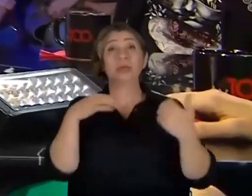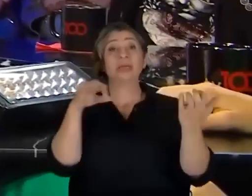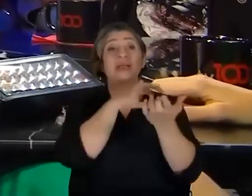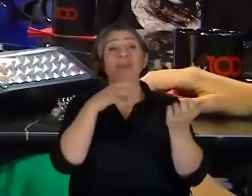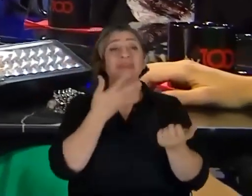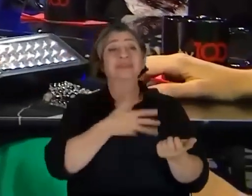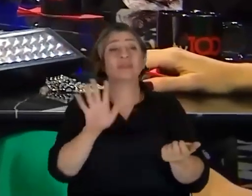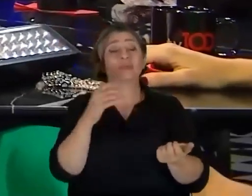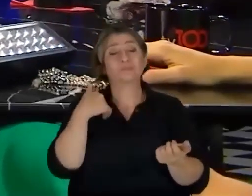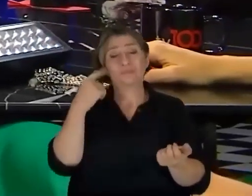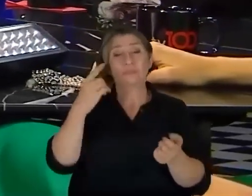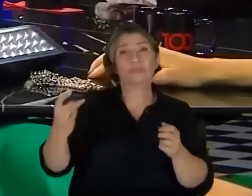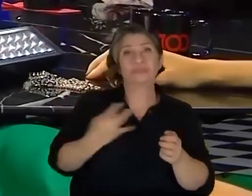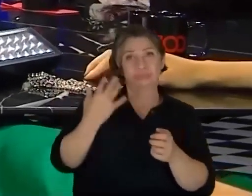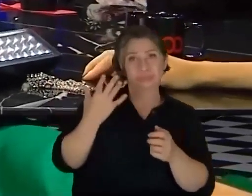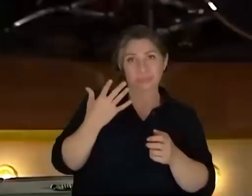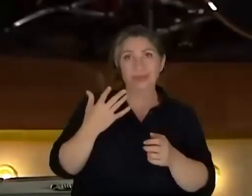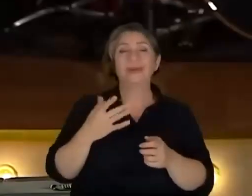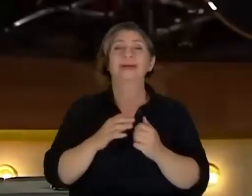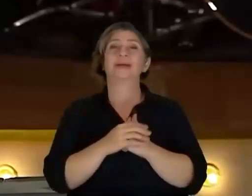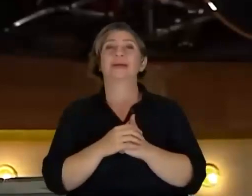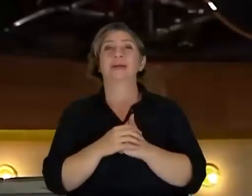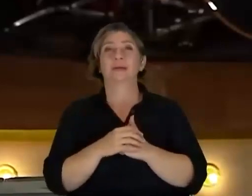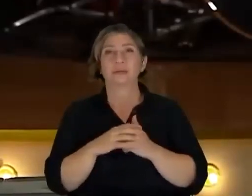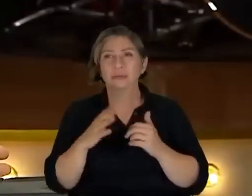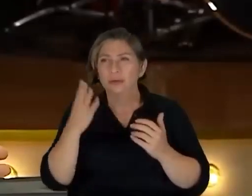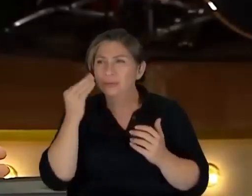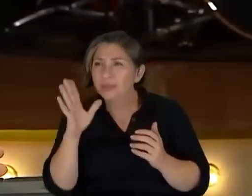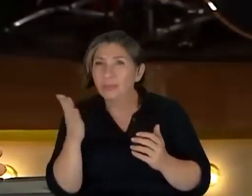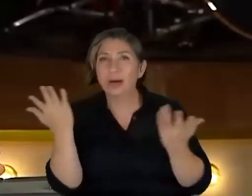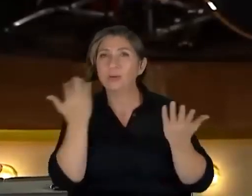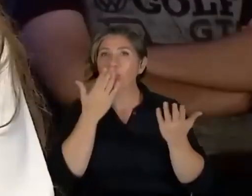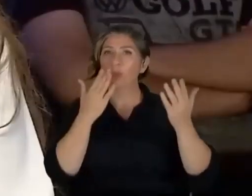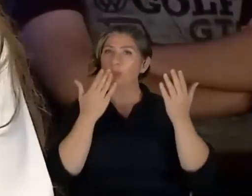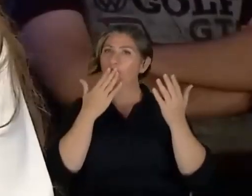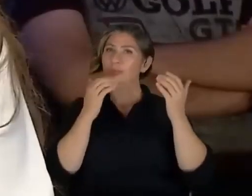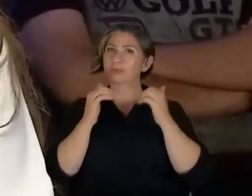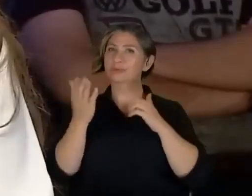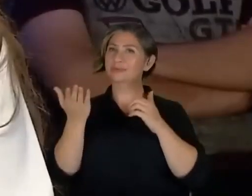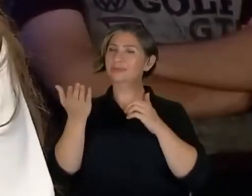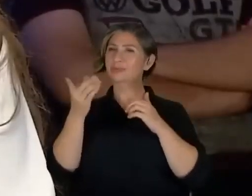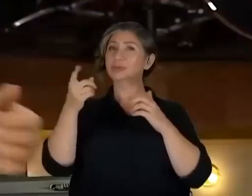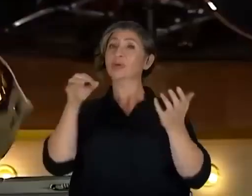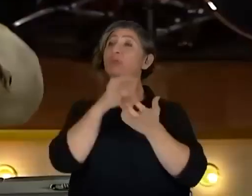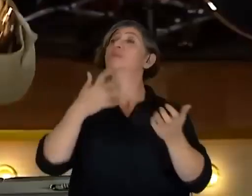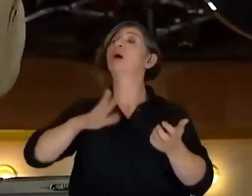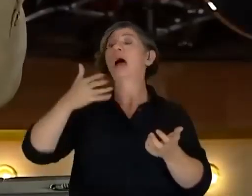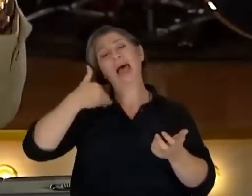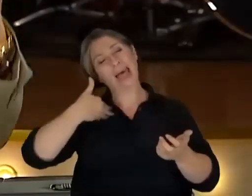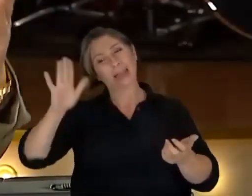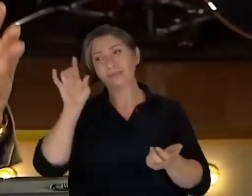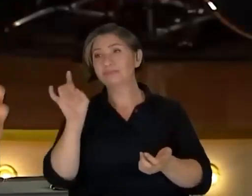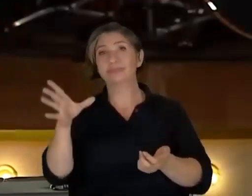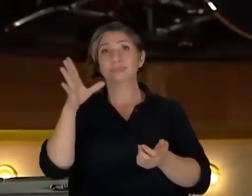keman çalmayı sevmediğim için oradan atıldım. Ondan sonra... Nasıl ya bu? Neresi? Hangi konservatuvar bu? Keman sevmiyor musun?